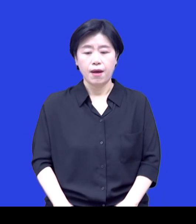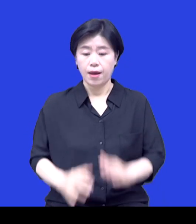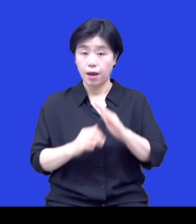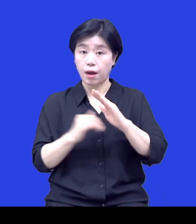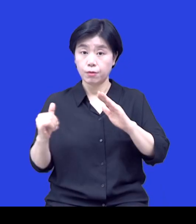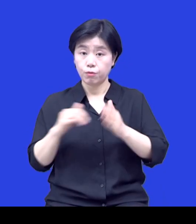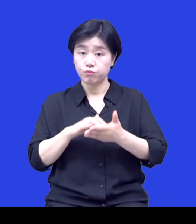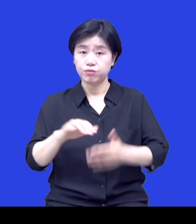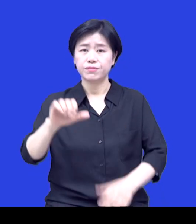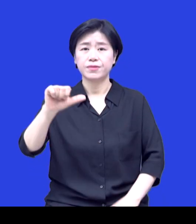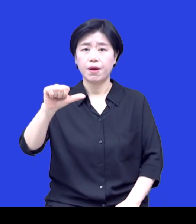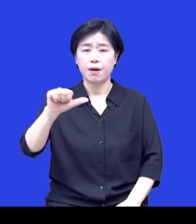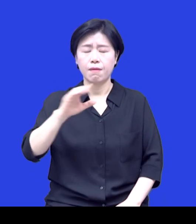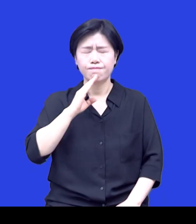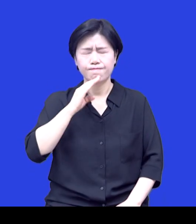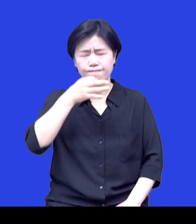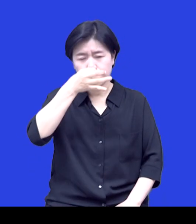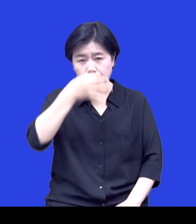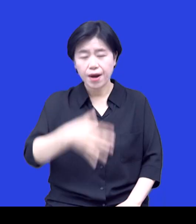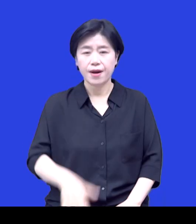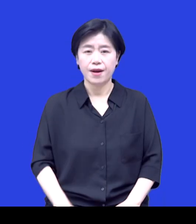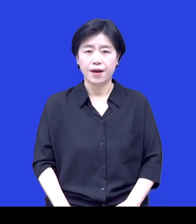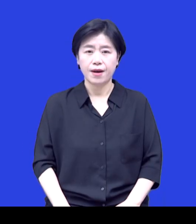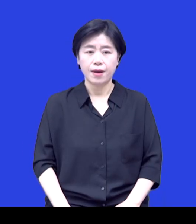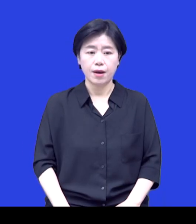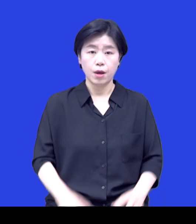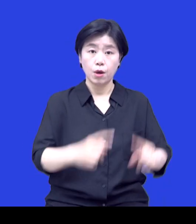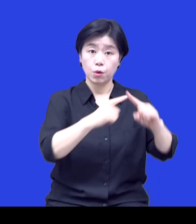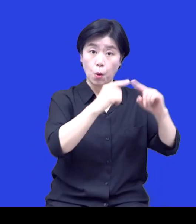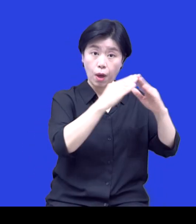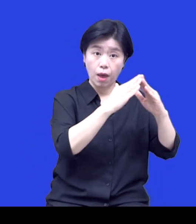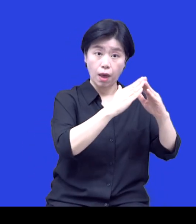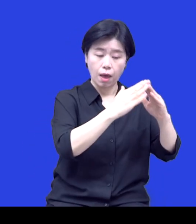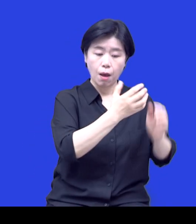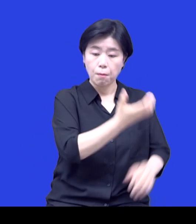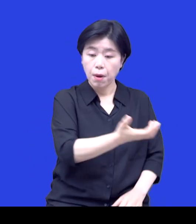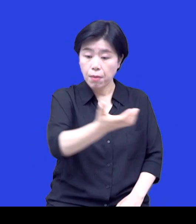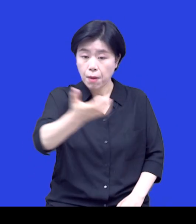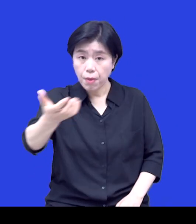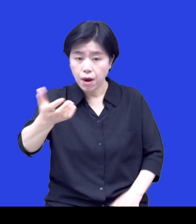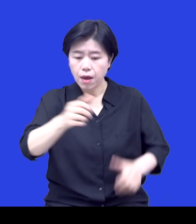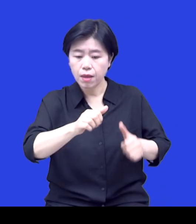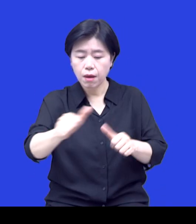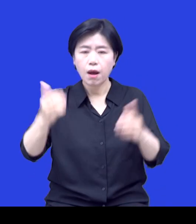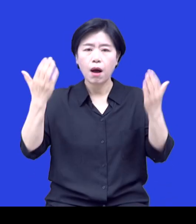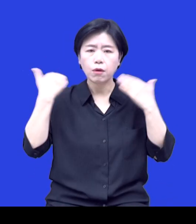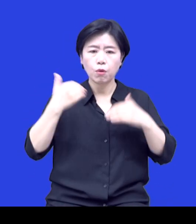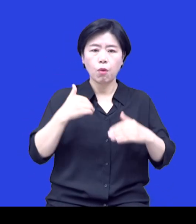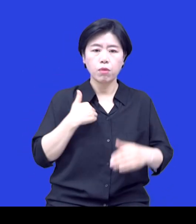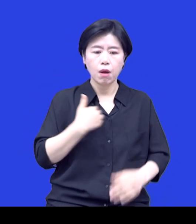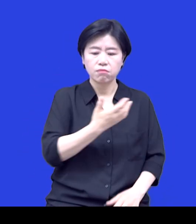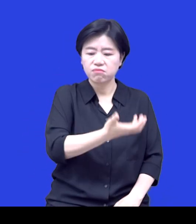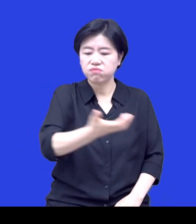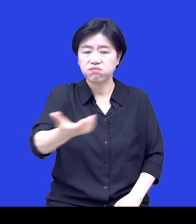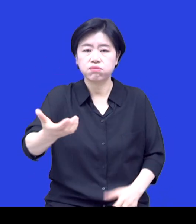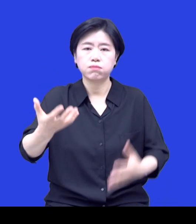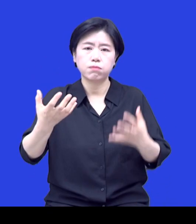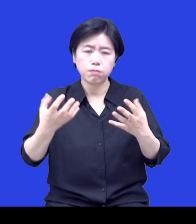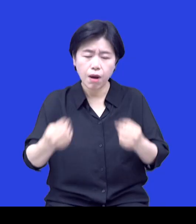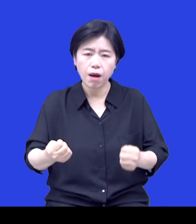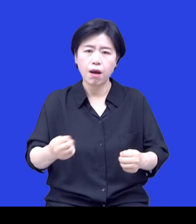이제 그 학교도 계속 전학하고 막 힘들고 그런 상황 속에서 우리가 뭐 육체 노동도 많이 하고 네.